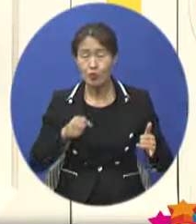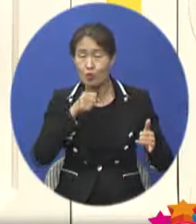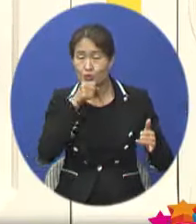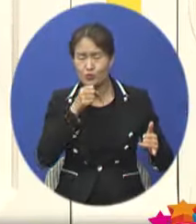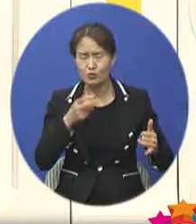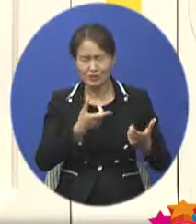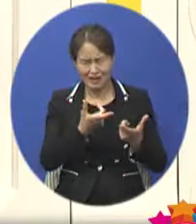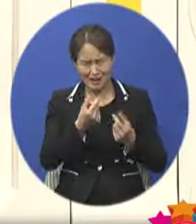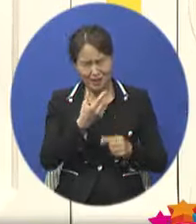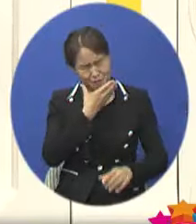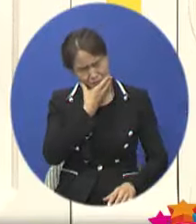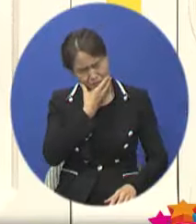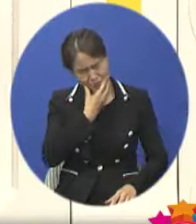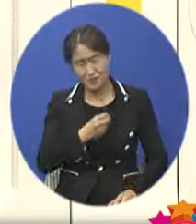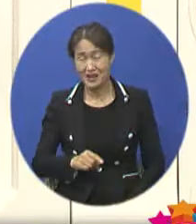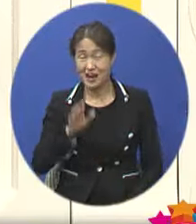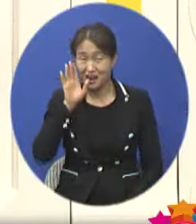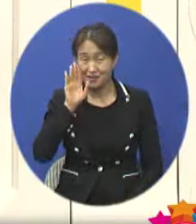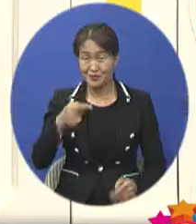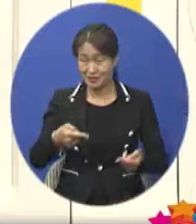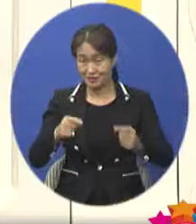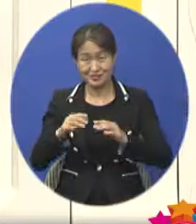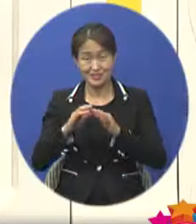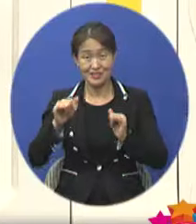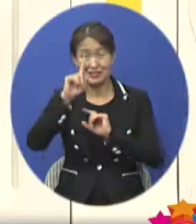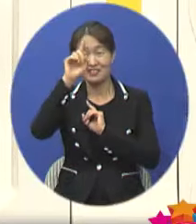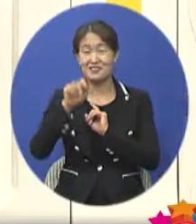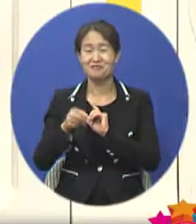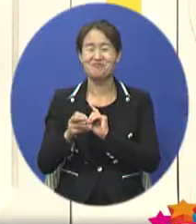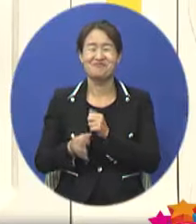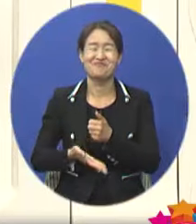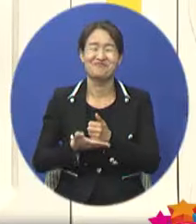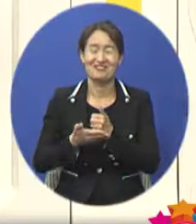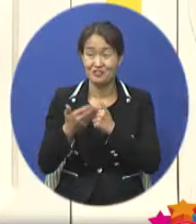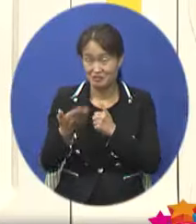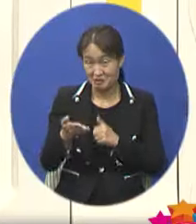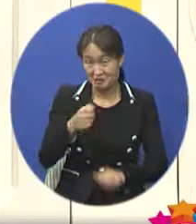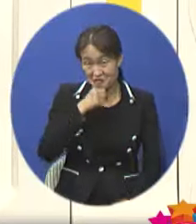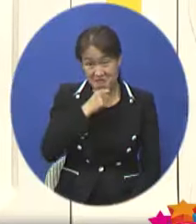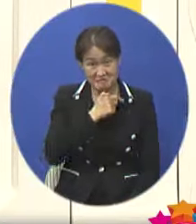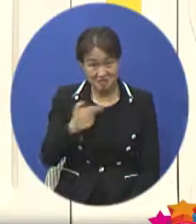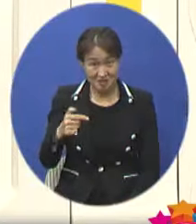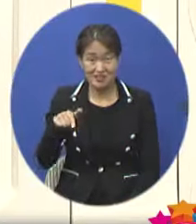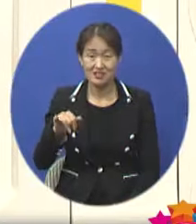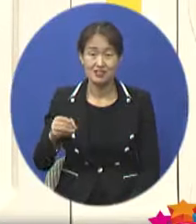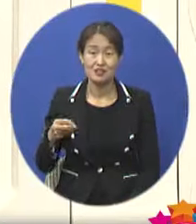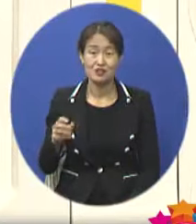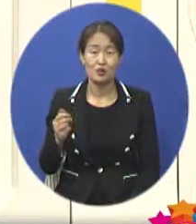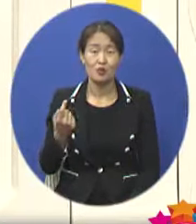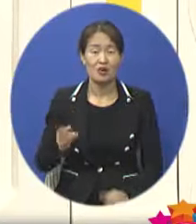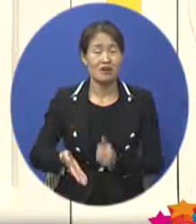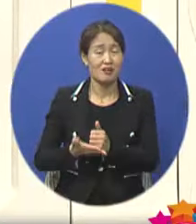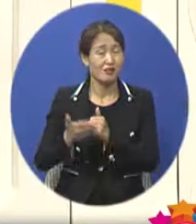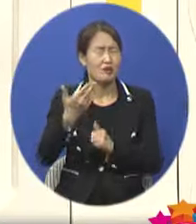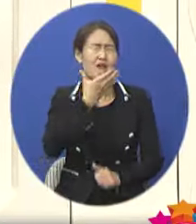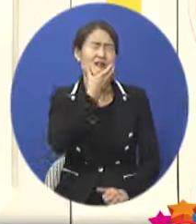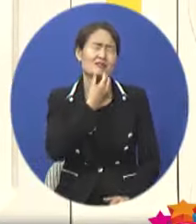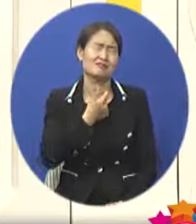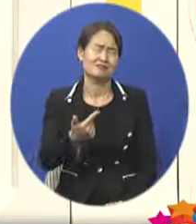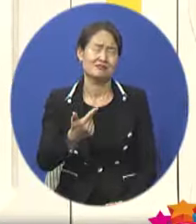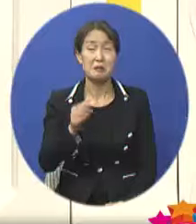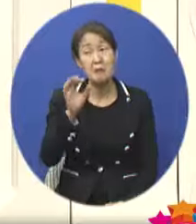보고 안 받은 사람이 없어. 그래서 앞으로 참여하신 분들도 네. 이 부영 씨를 칭찬하면 점수가 많이 나온다. 거기다 또 길정아 씨 칭찬해도 점수가 많이 나오고. 아, 그거